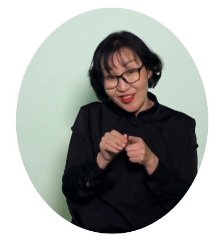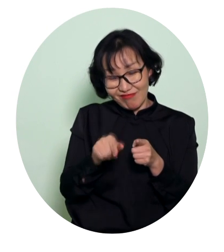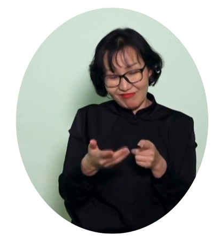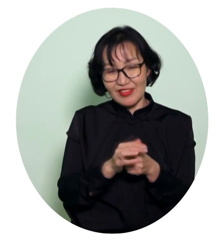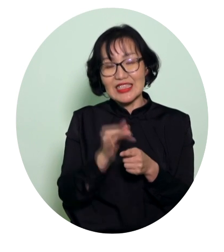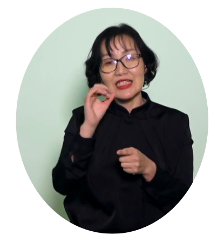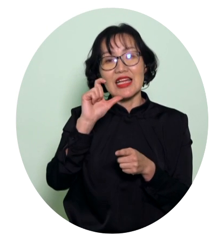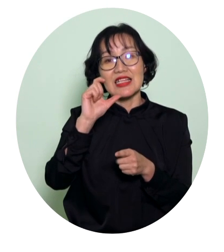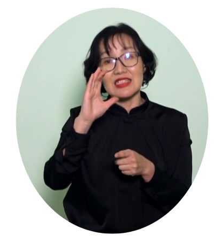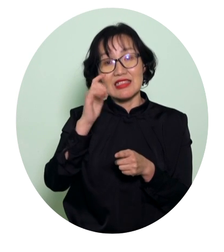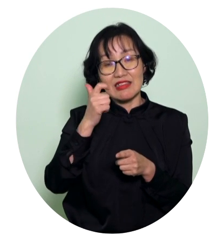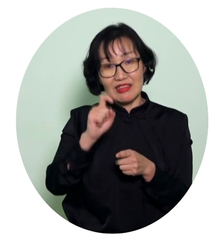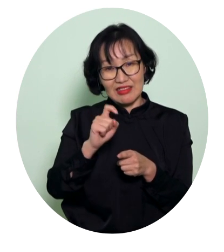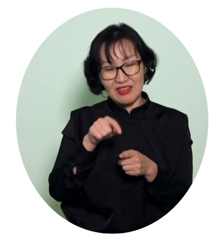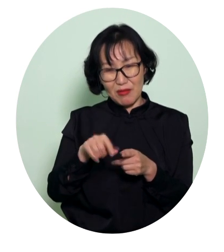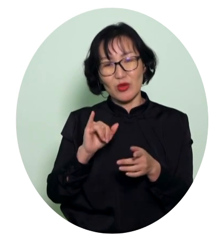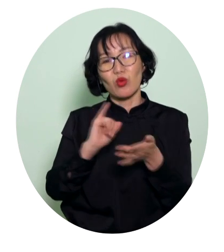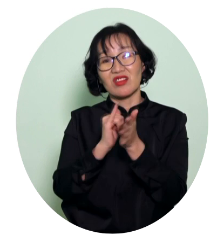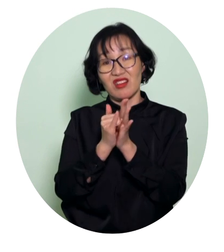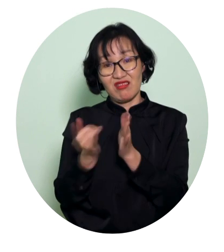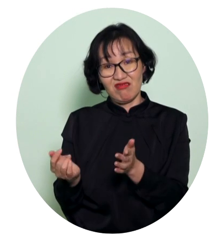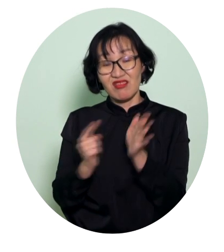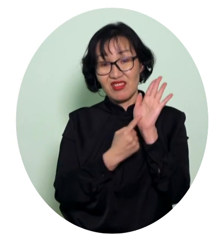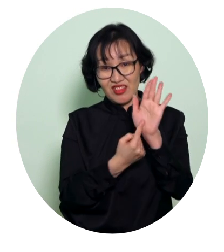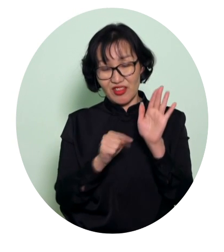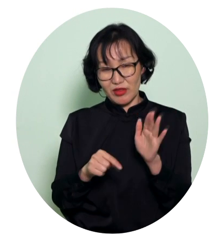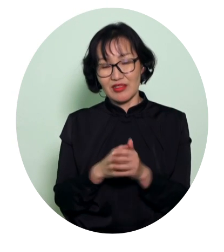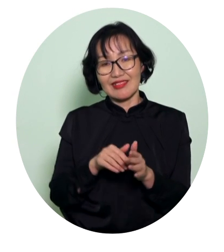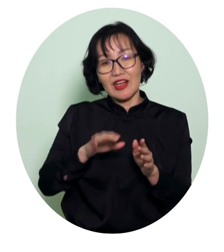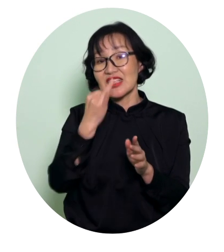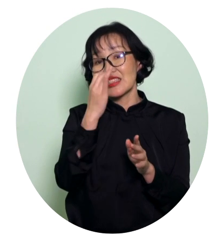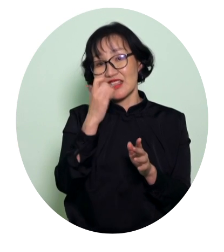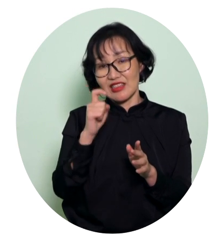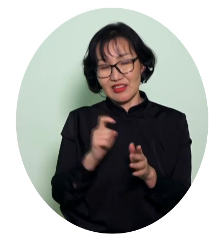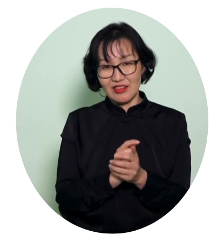Эсгэх гэсэн бас утгыг илэрхийлдэг байх нь дарах гэдэг маань.